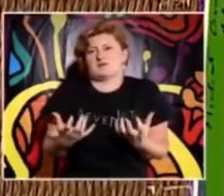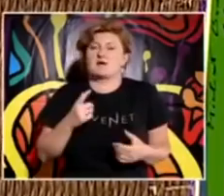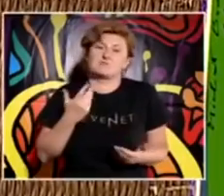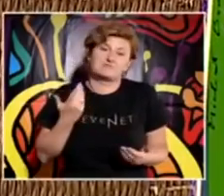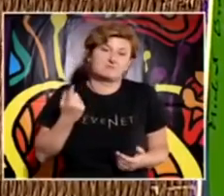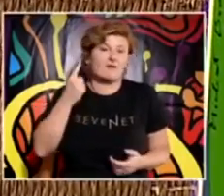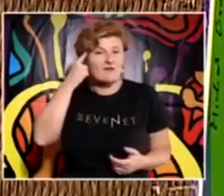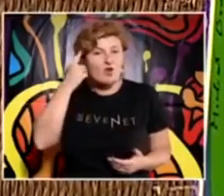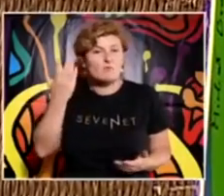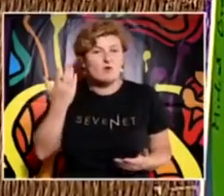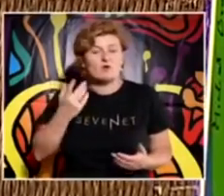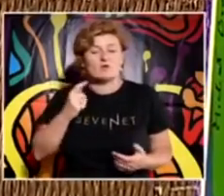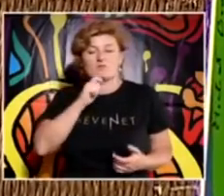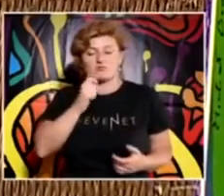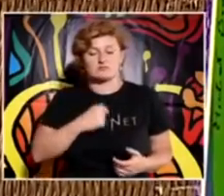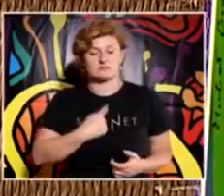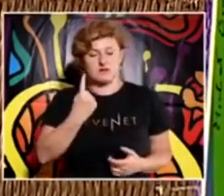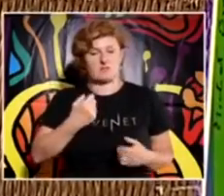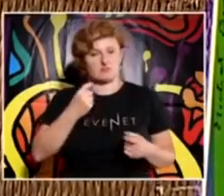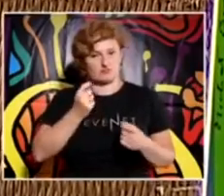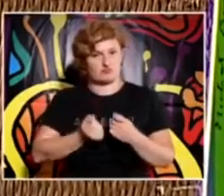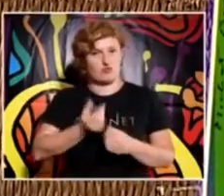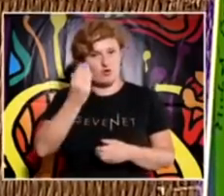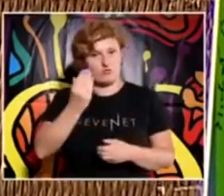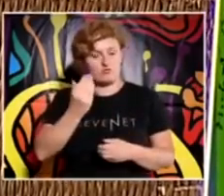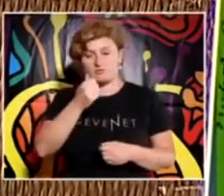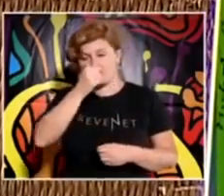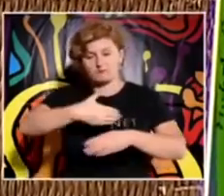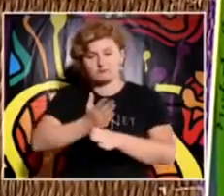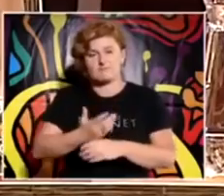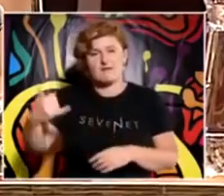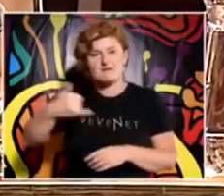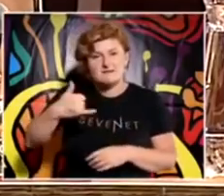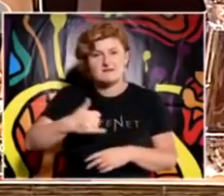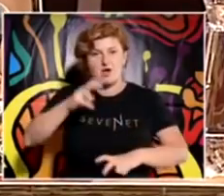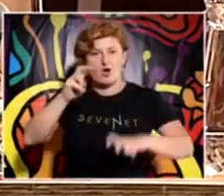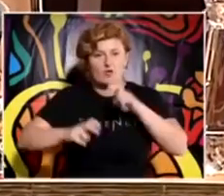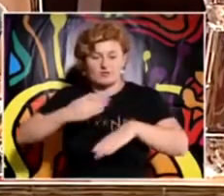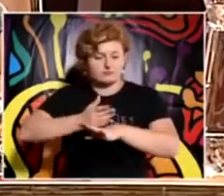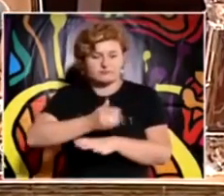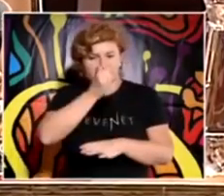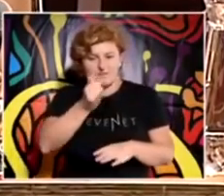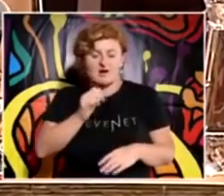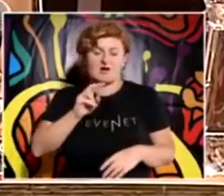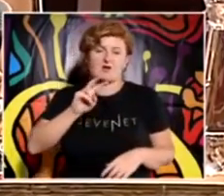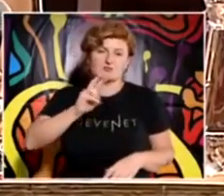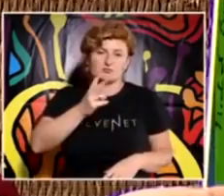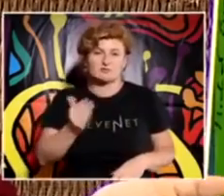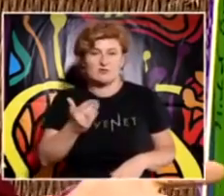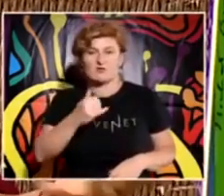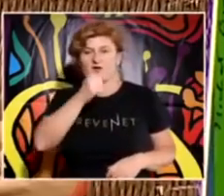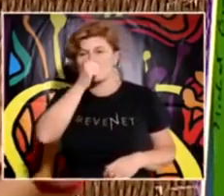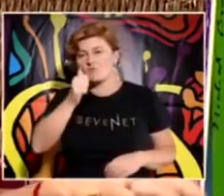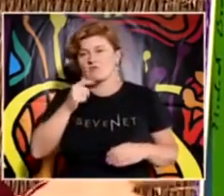podróżowanie solo jest droższe. Nie można dzielić kosztów benzyny, nie można dzielić kosztów hotelu. Ale z drugiej strony też nie muszę iść do